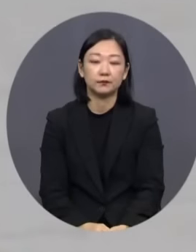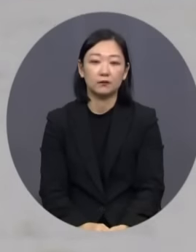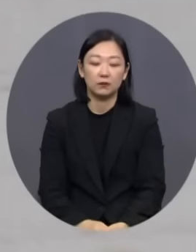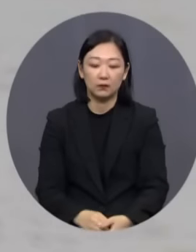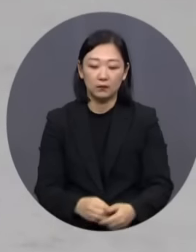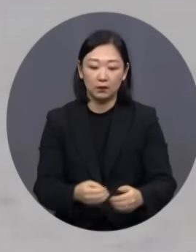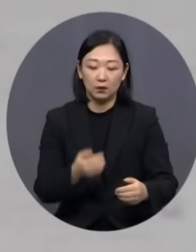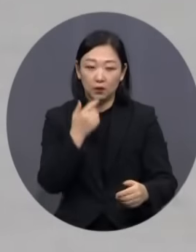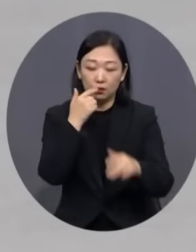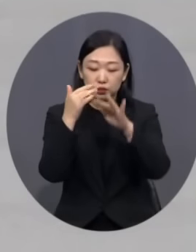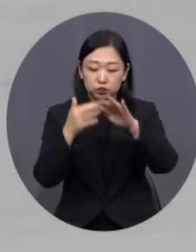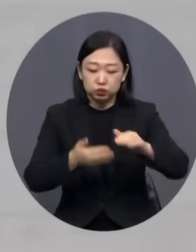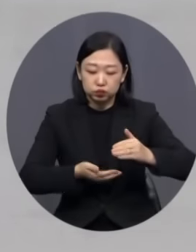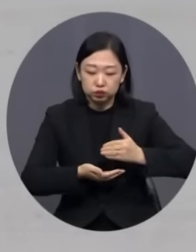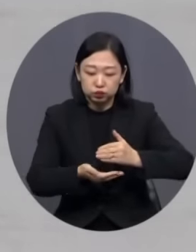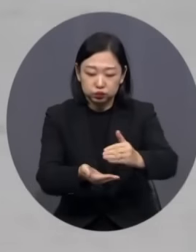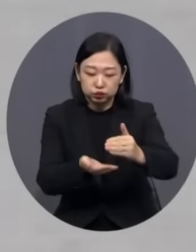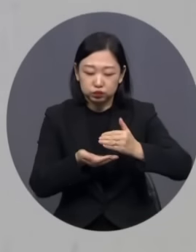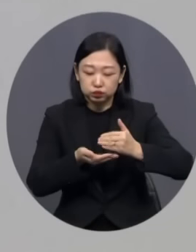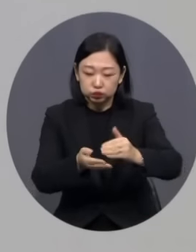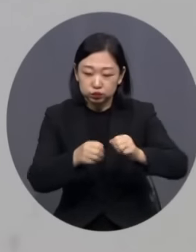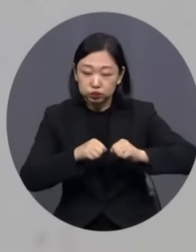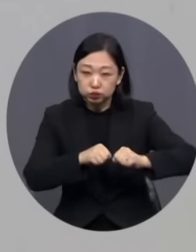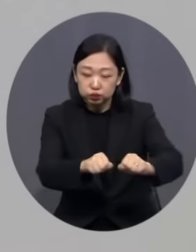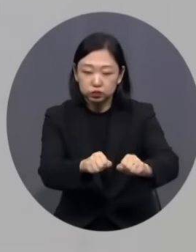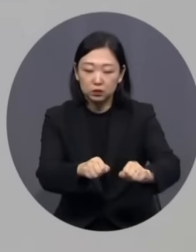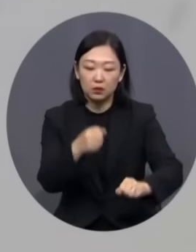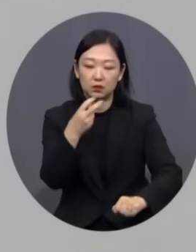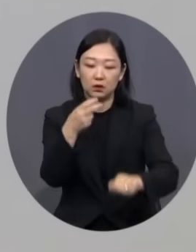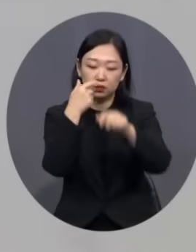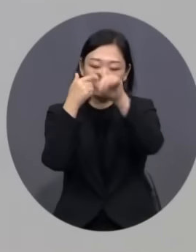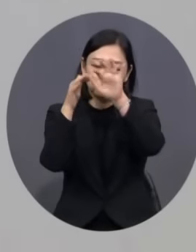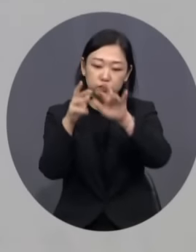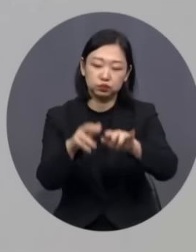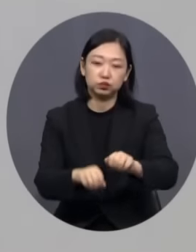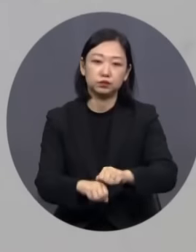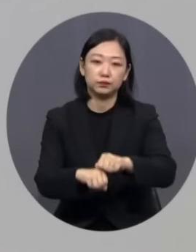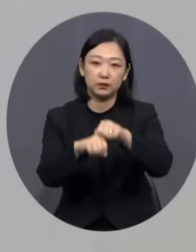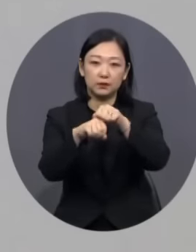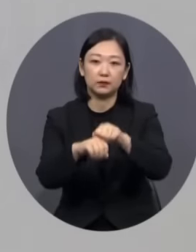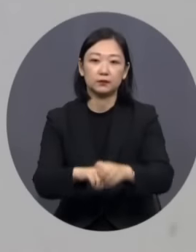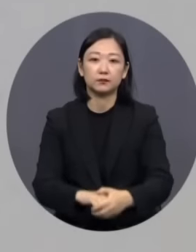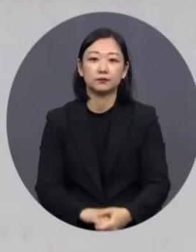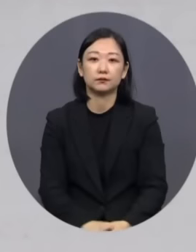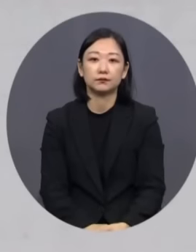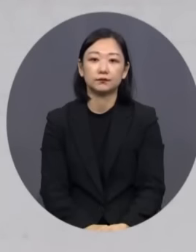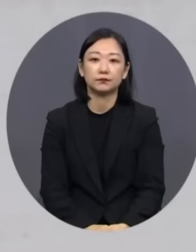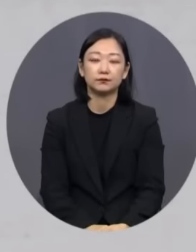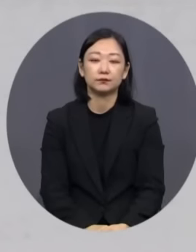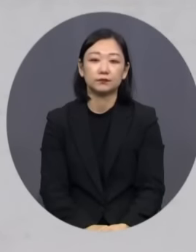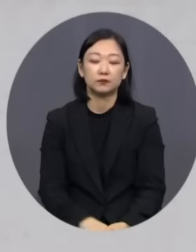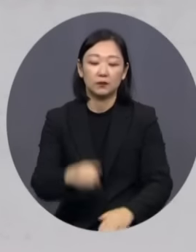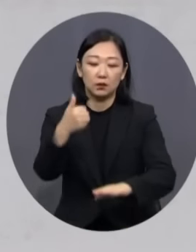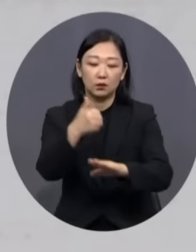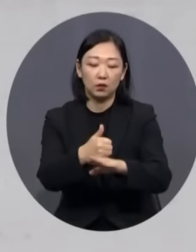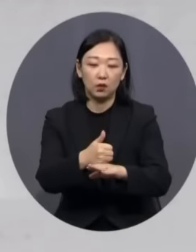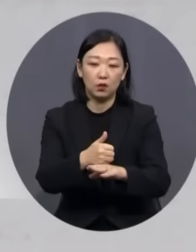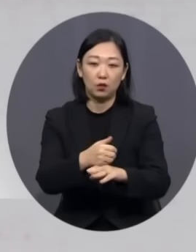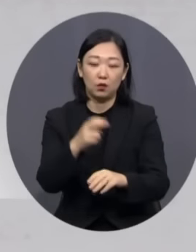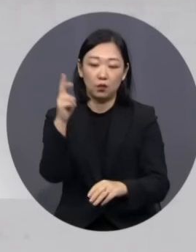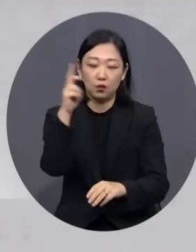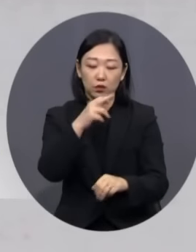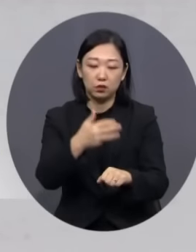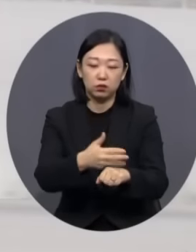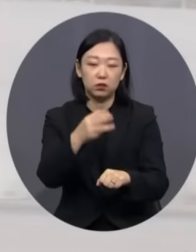제설 차량들이 쉴 새 없이 눈을 치워도 금세 다시 내린 눈이 수북이 쌓입니다. 결국 오전 8시